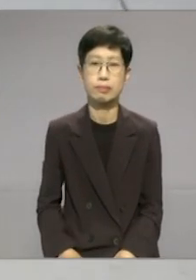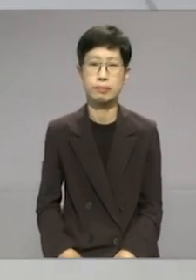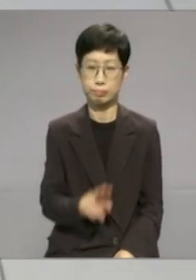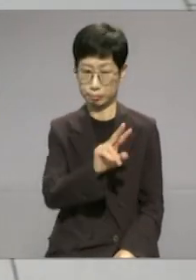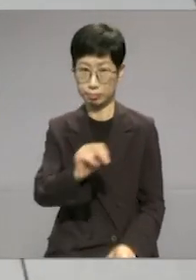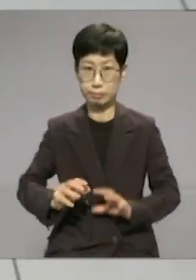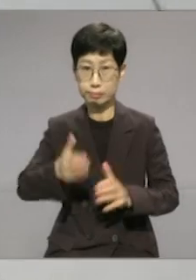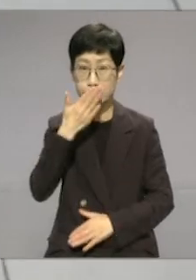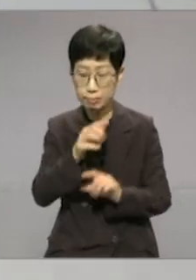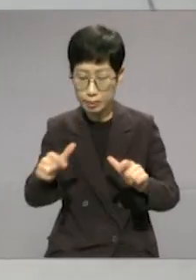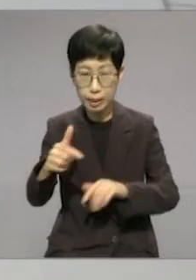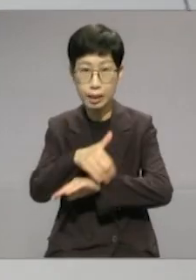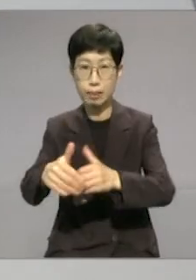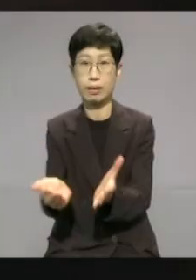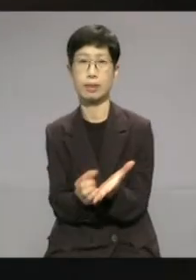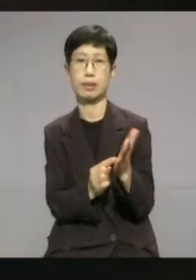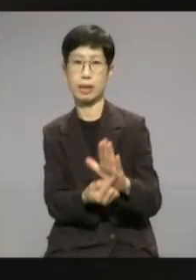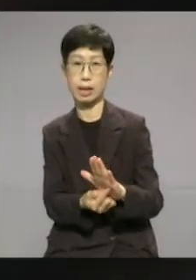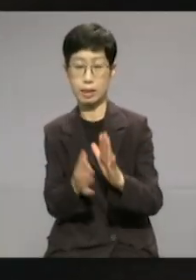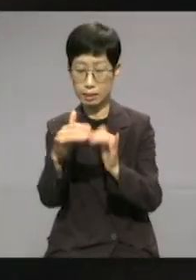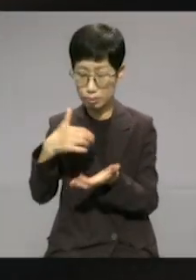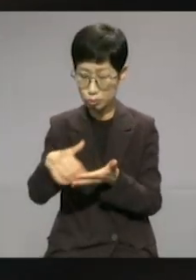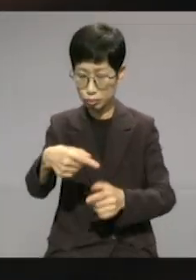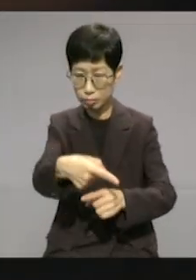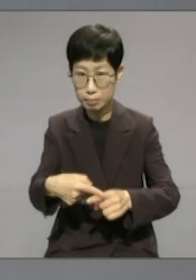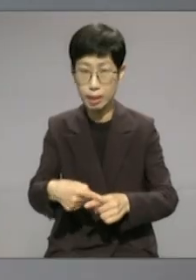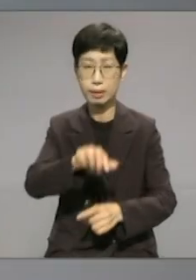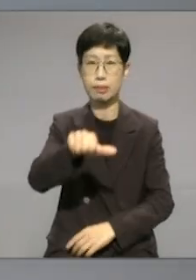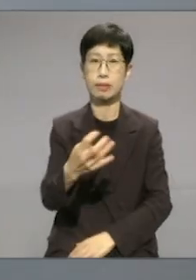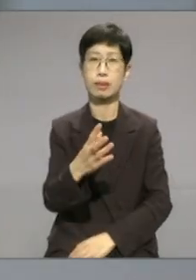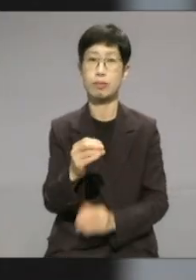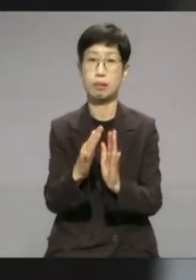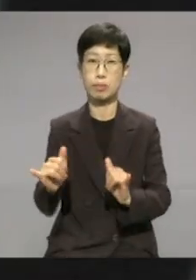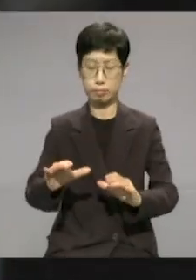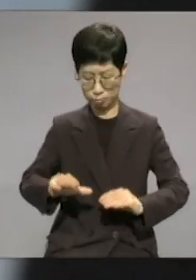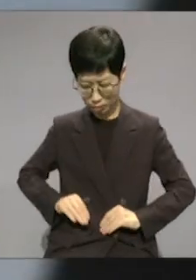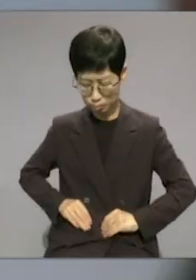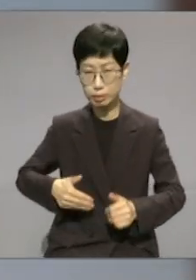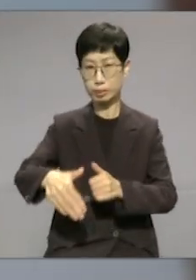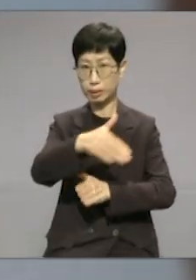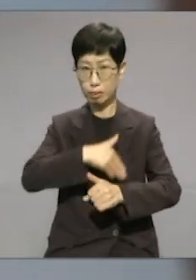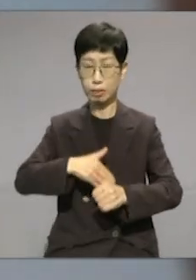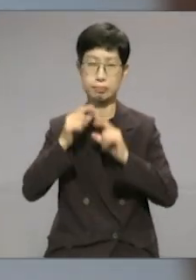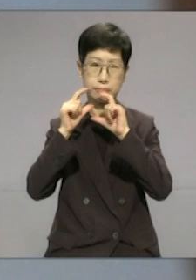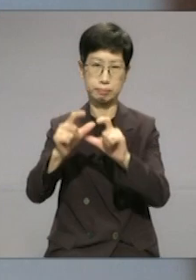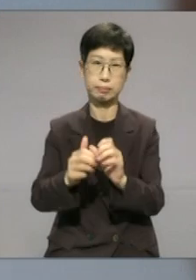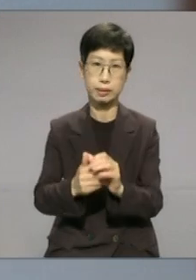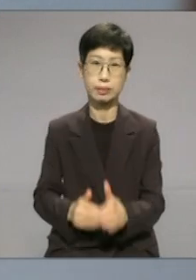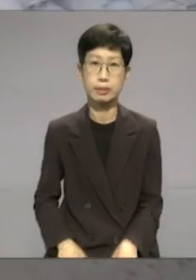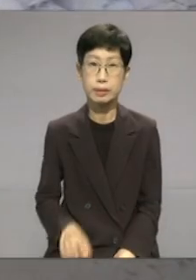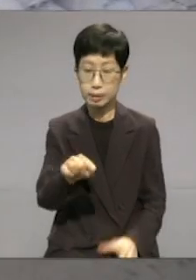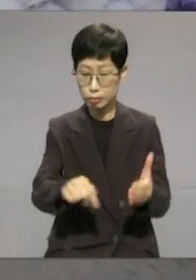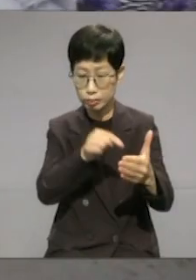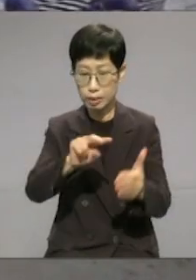유엔 세계 식량 계획은 아이티 인구 절반에 해당하는 540만 명이 기아에 직면해 있다고 경고했습니다. 이